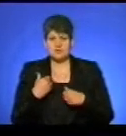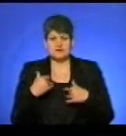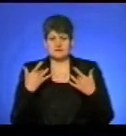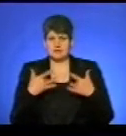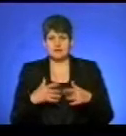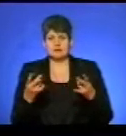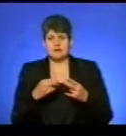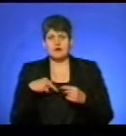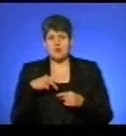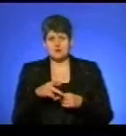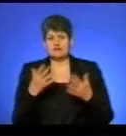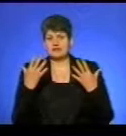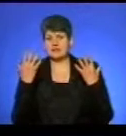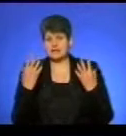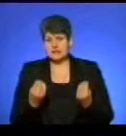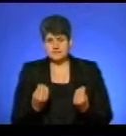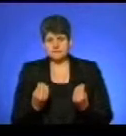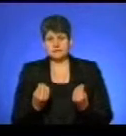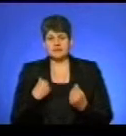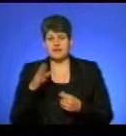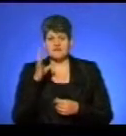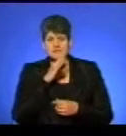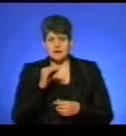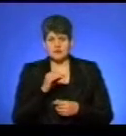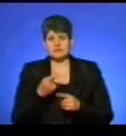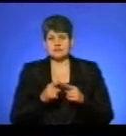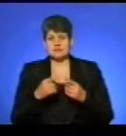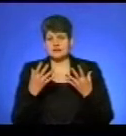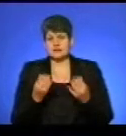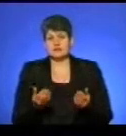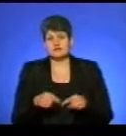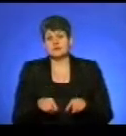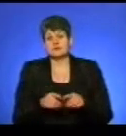що треба ходити і в вихідні, бо не встигаю за той день. І так.